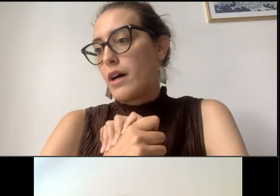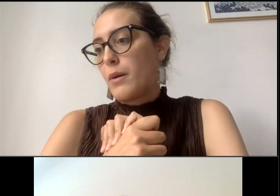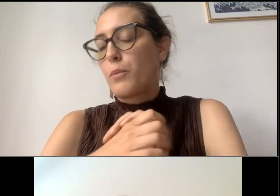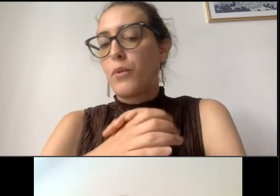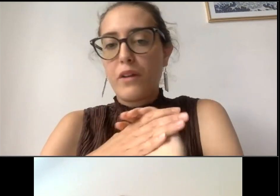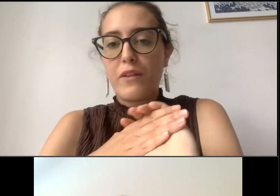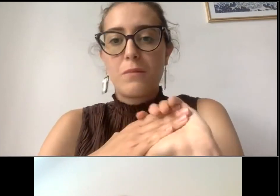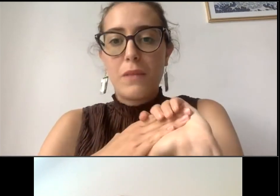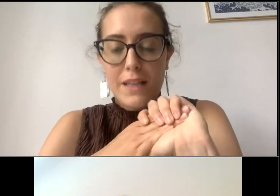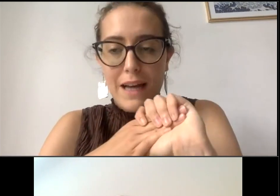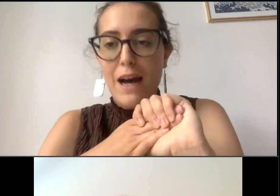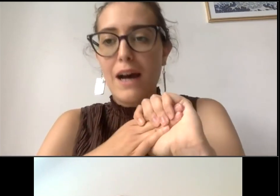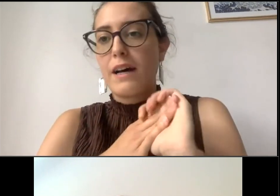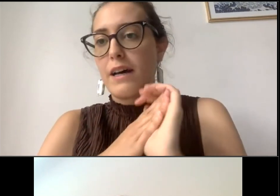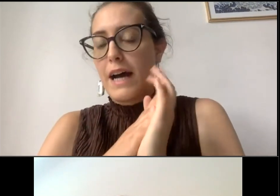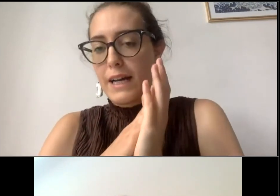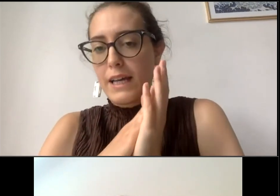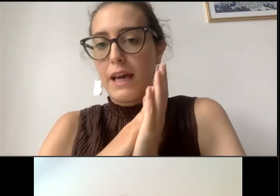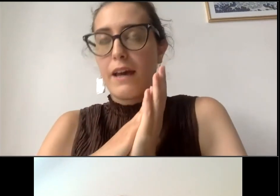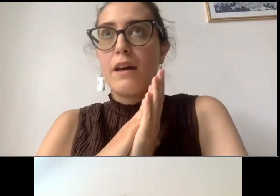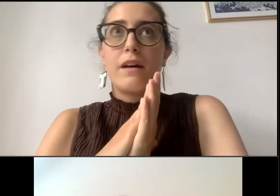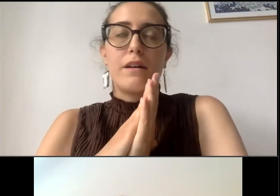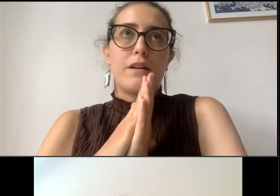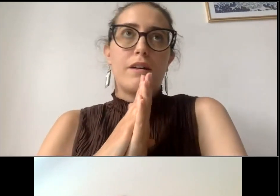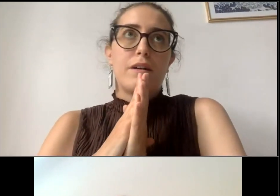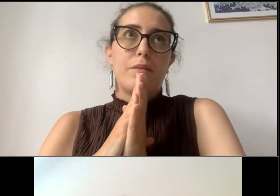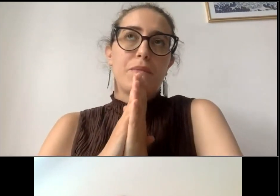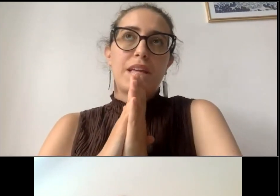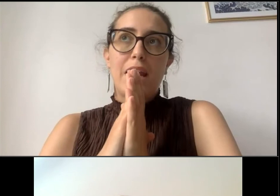proporre flessibilità anche